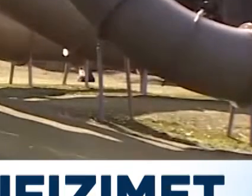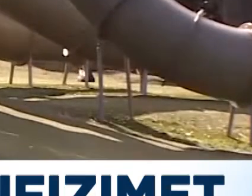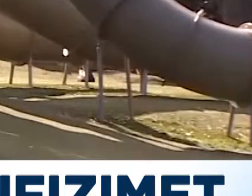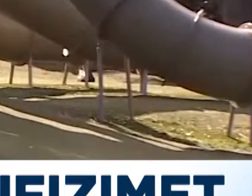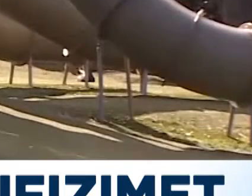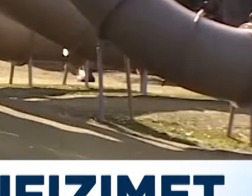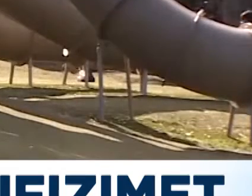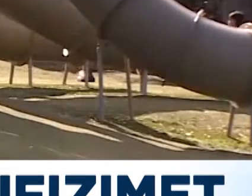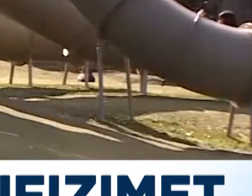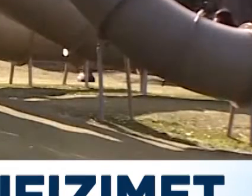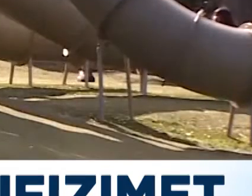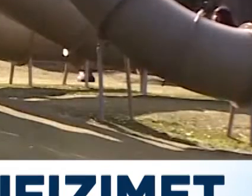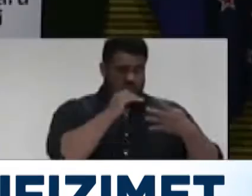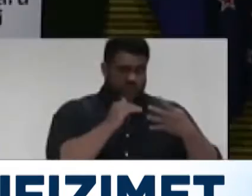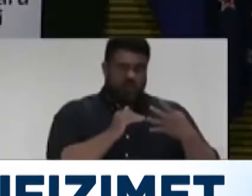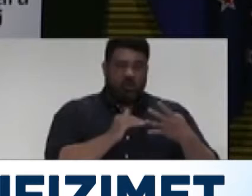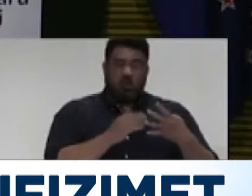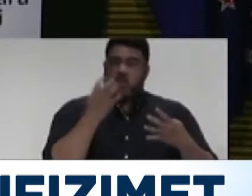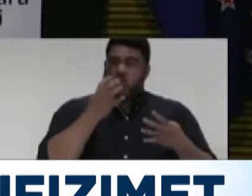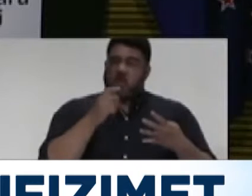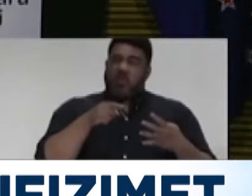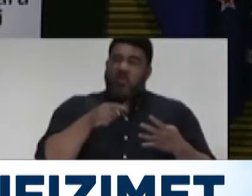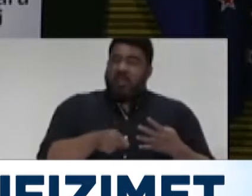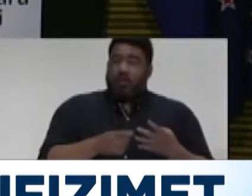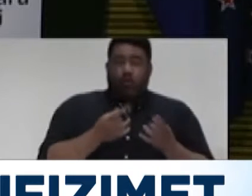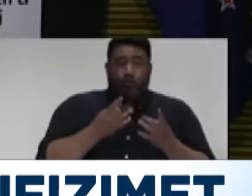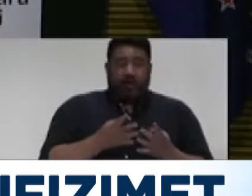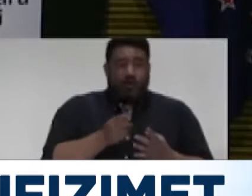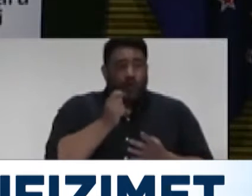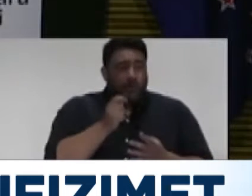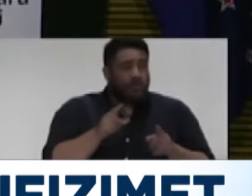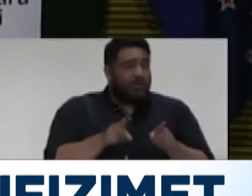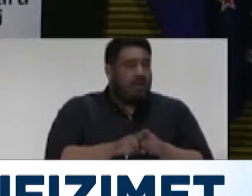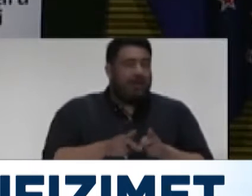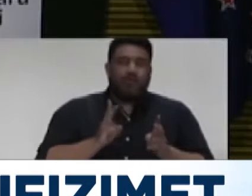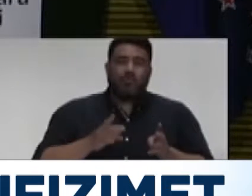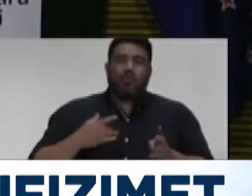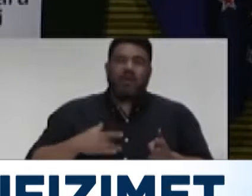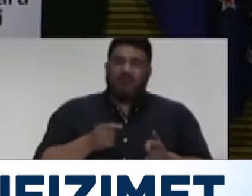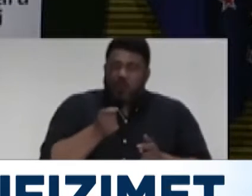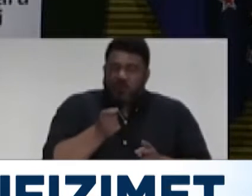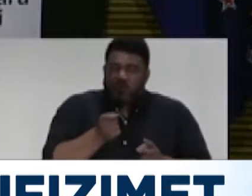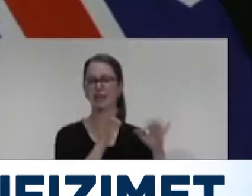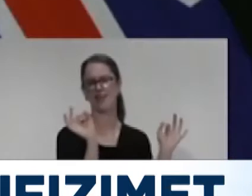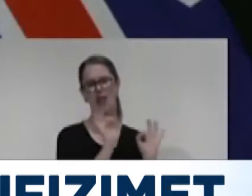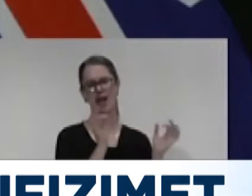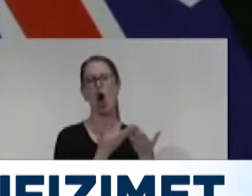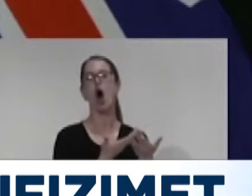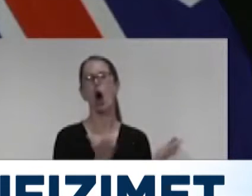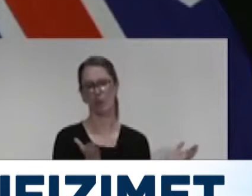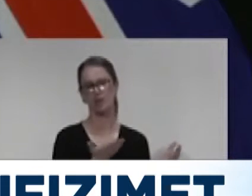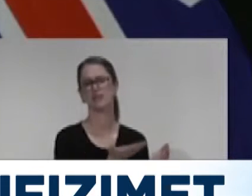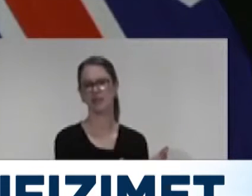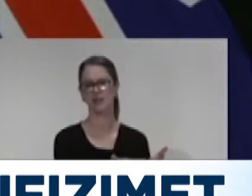kësaj lëvizje, distancimi social nuk do të kërkohet më dhe nuk do të ketë limite për grumbullimet publike.